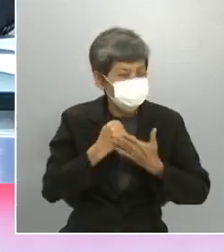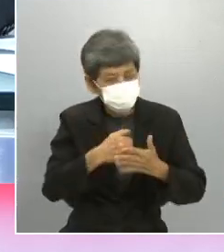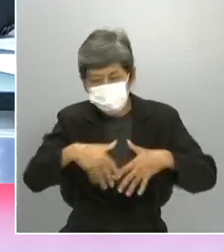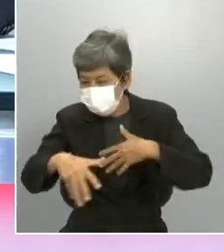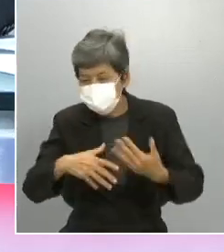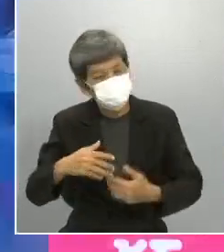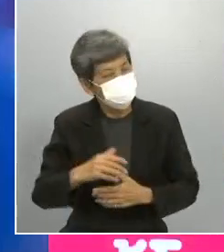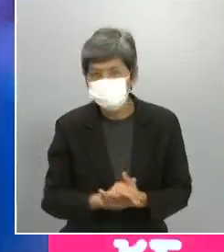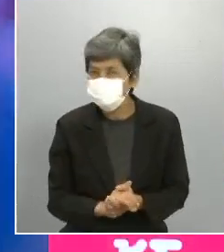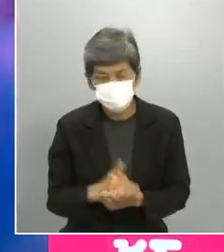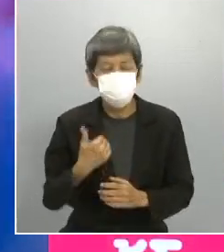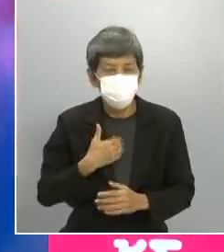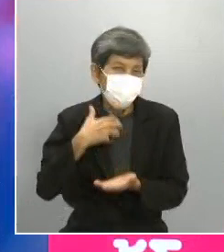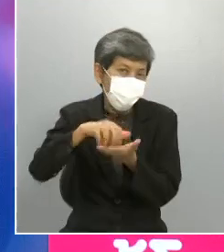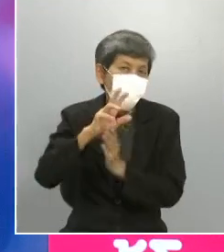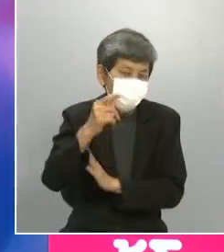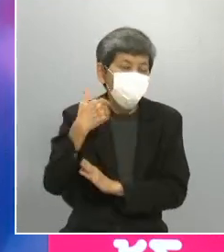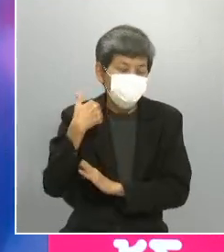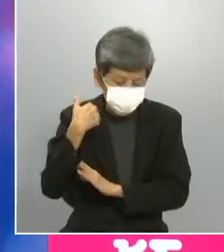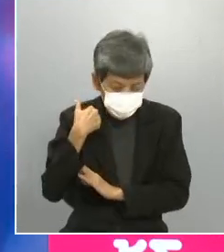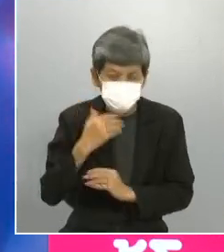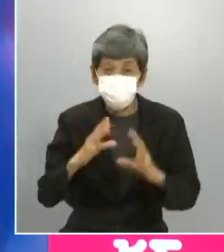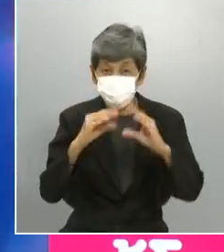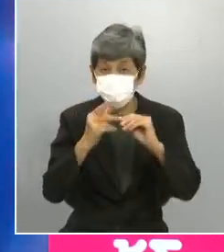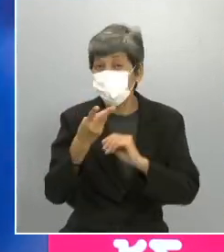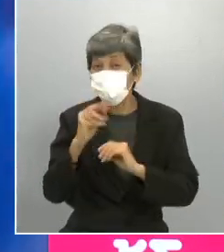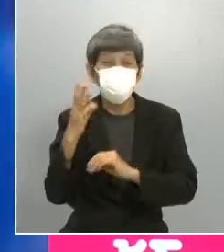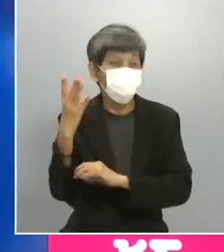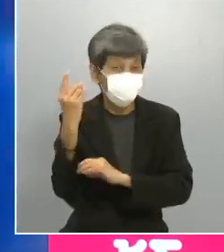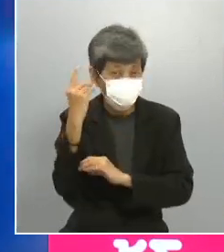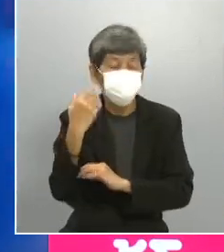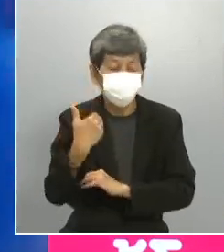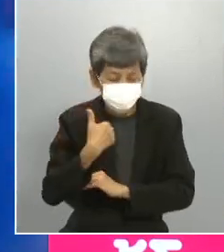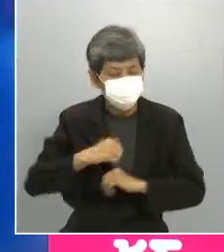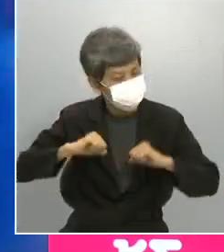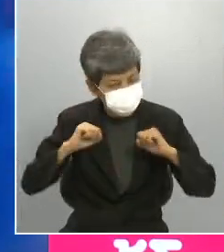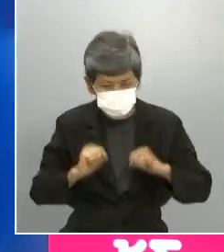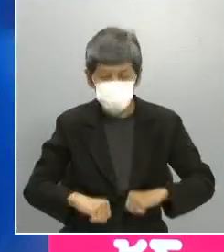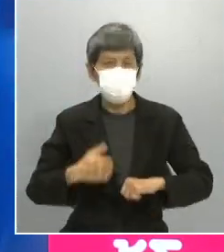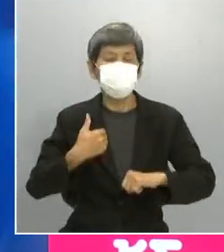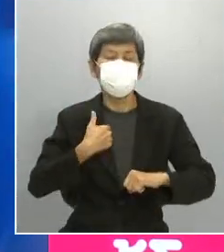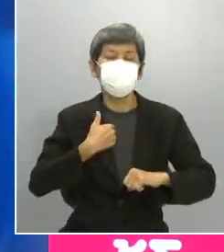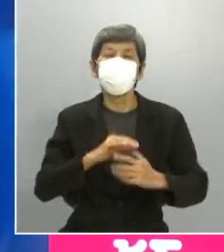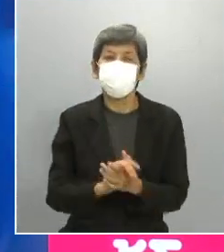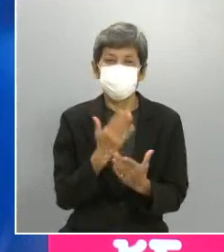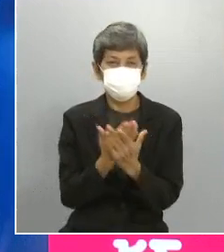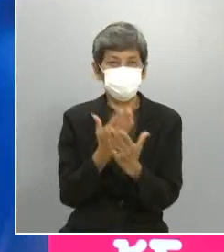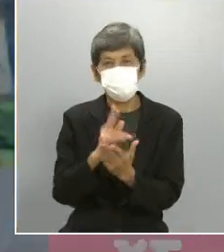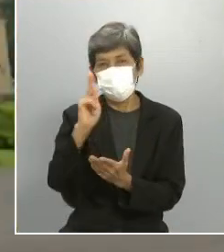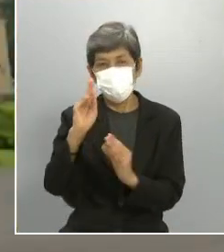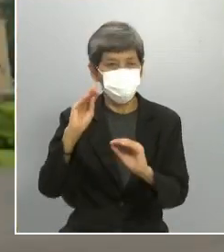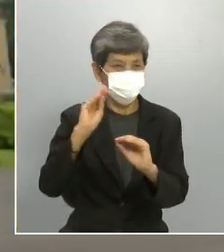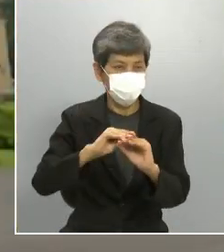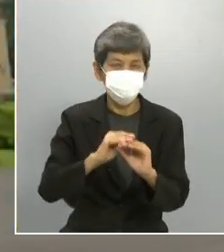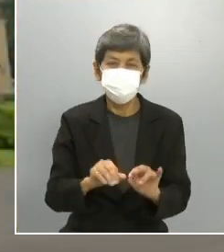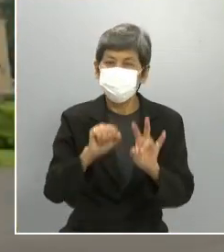ค่ะมีรายงานข่าวนะคะว่าที่ประชุมครม.เมื่อวานนี้ได้มีการเห็นชอบกับการกู้เงินเพิ่มอีก